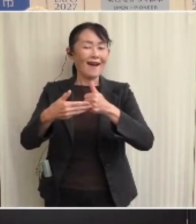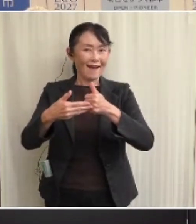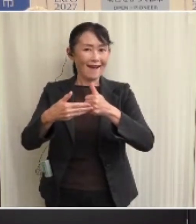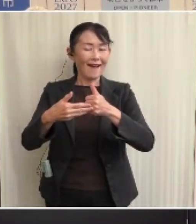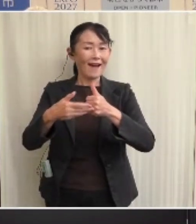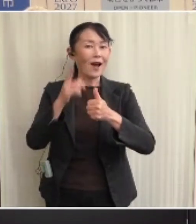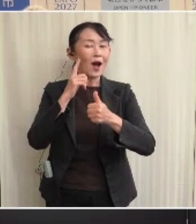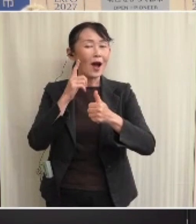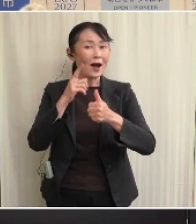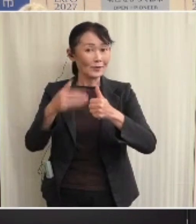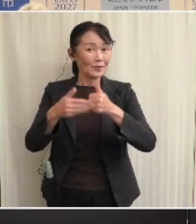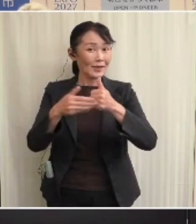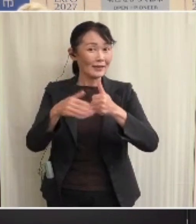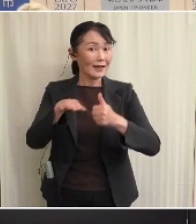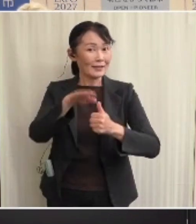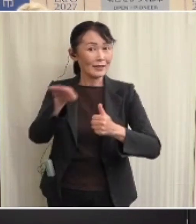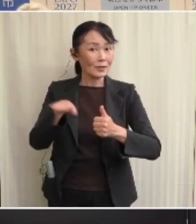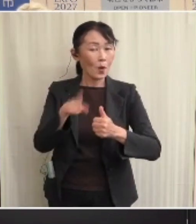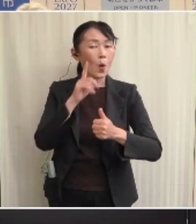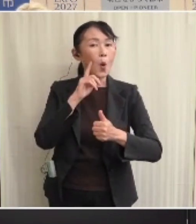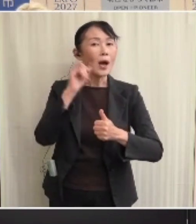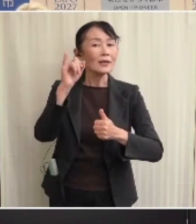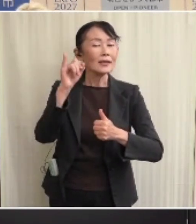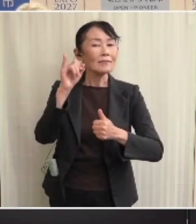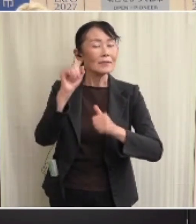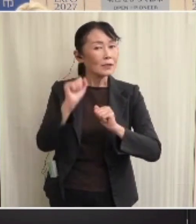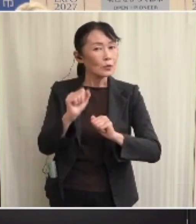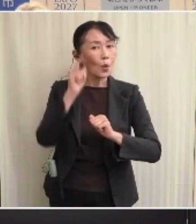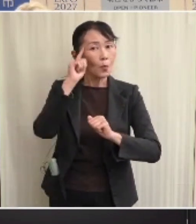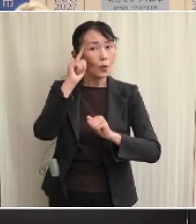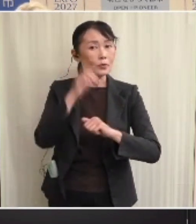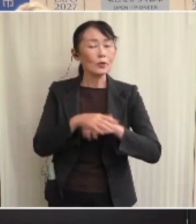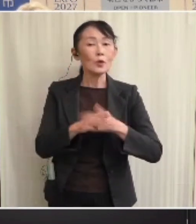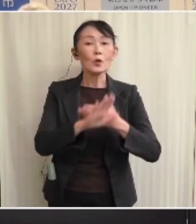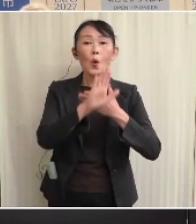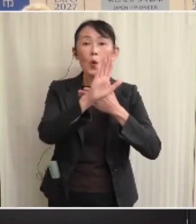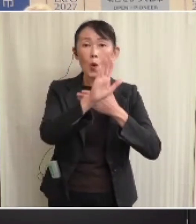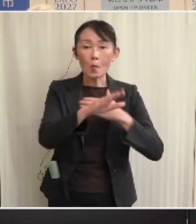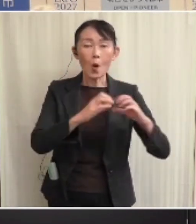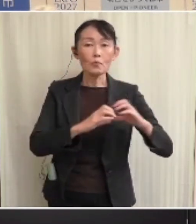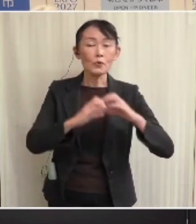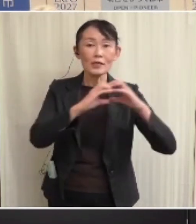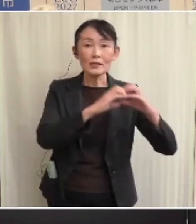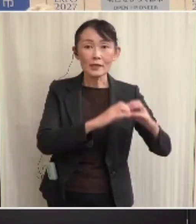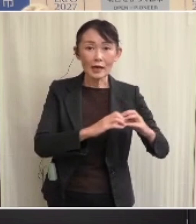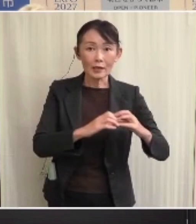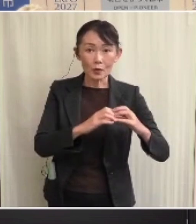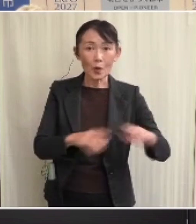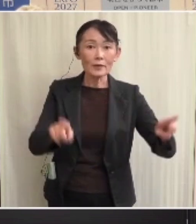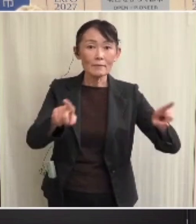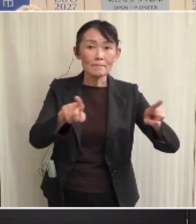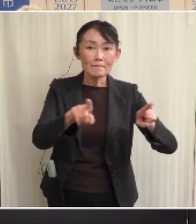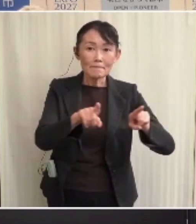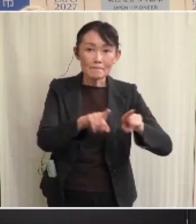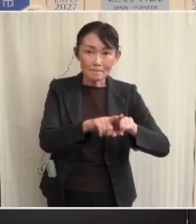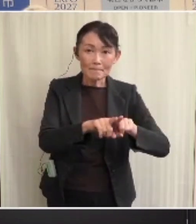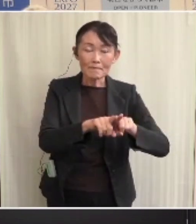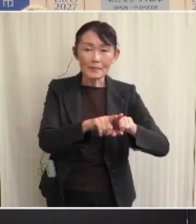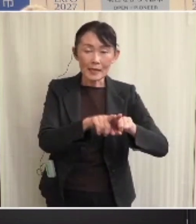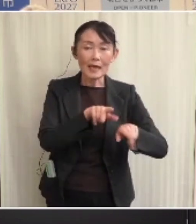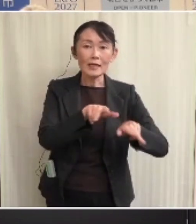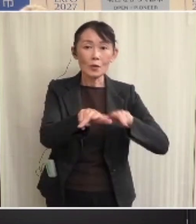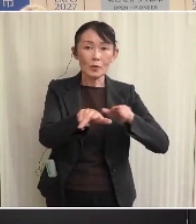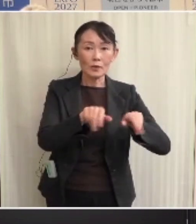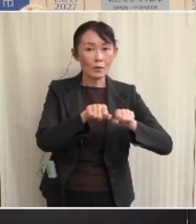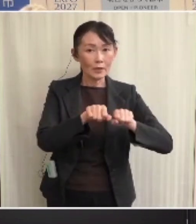方たちも多いと思います。今後プリキュアとタイアップして市政課題行政課題の解決に向けて連携するということです